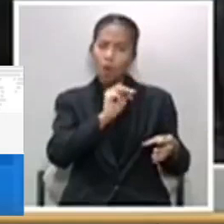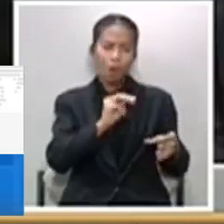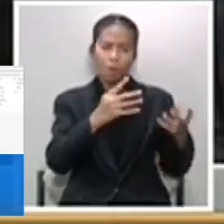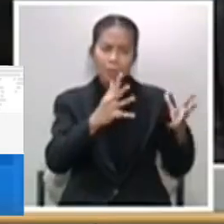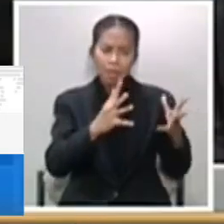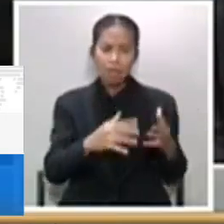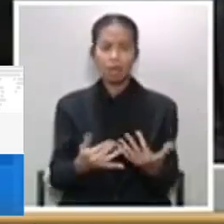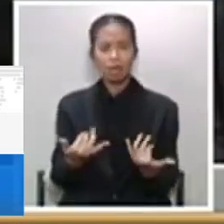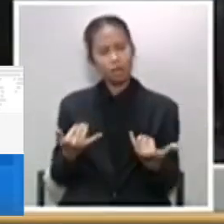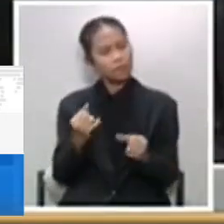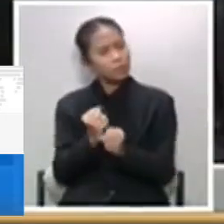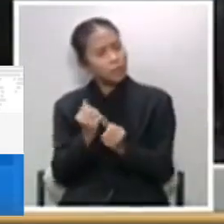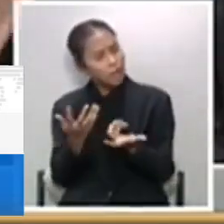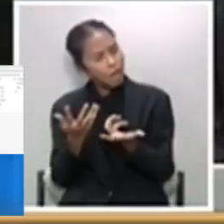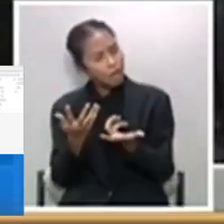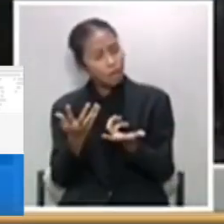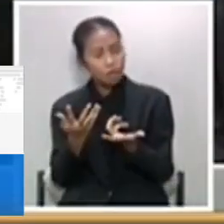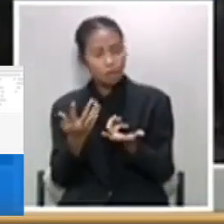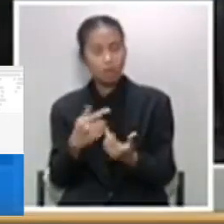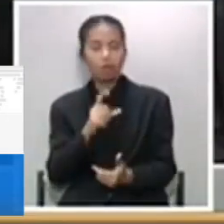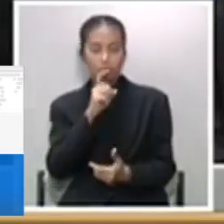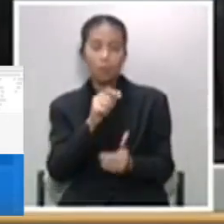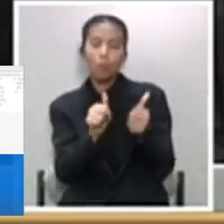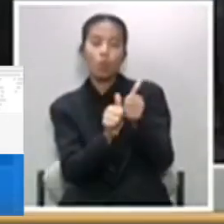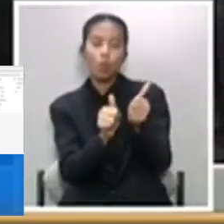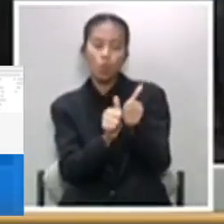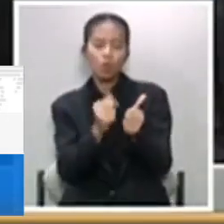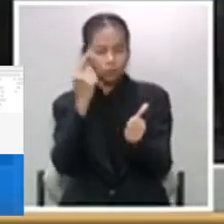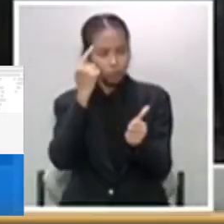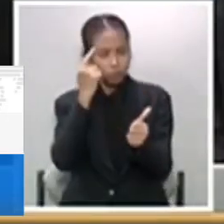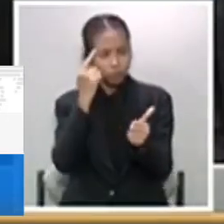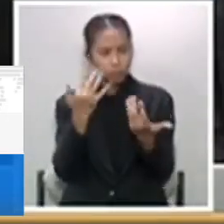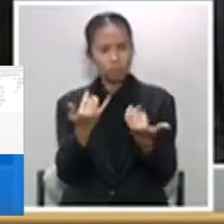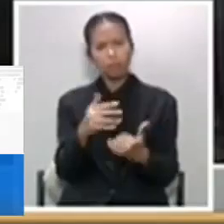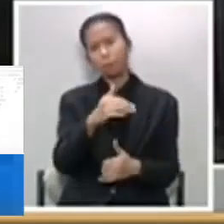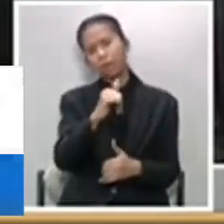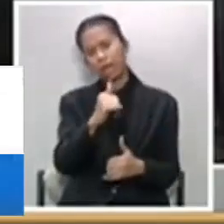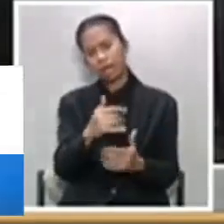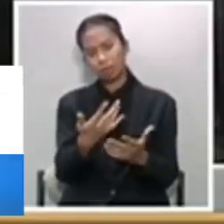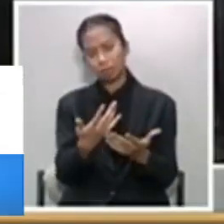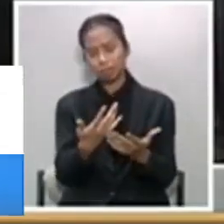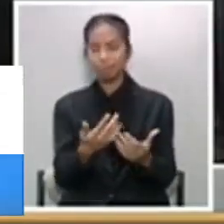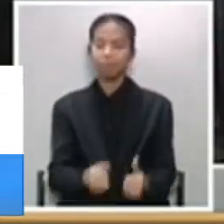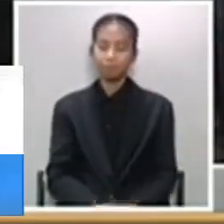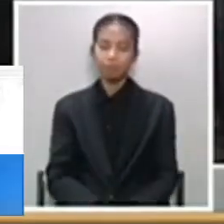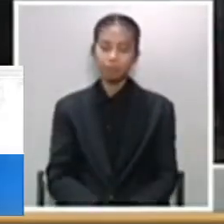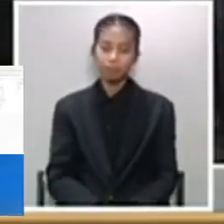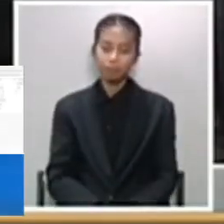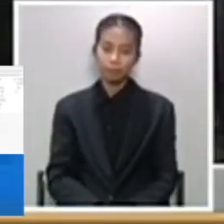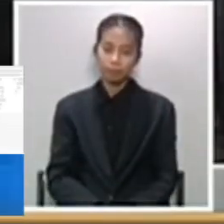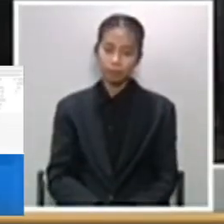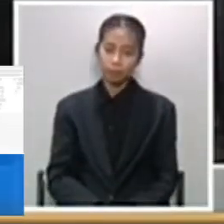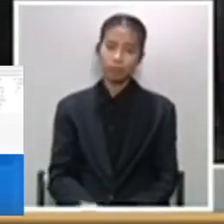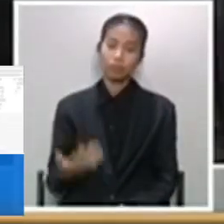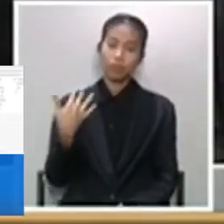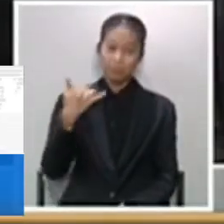ยแม่นตรงนี้ท่านวิษณุอาจจะแม่นกว่านะฮะแต่เดี๋ยวนี้ก็ไม่ค่อยแม่นเท่าไหร่นะนะท่านอา